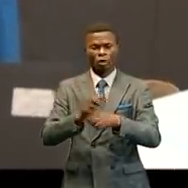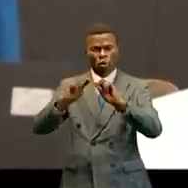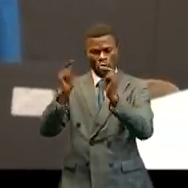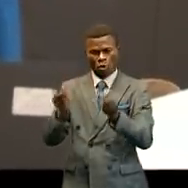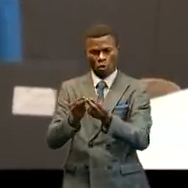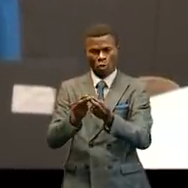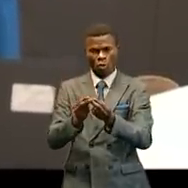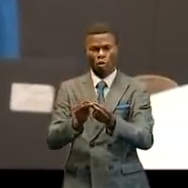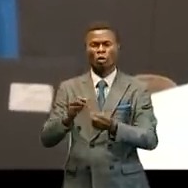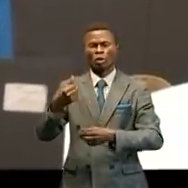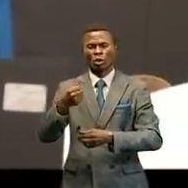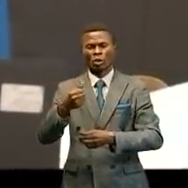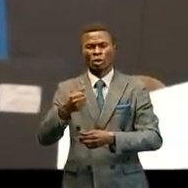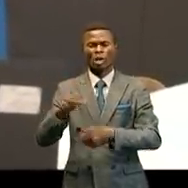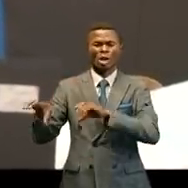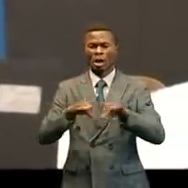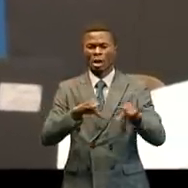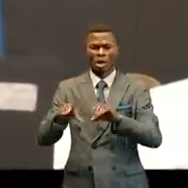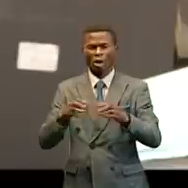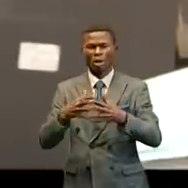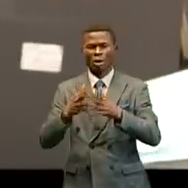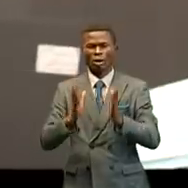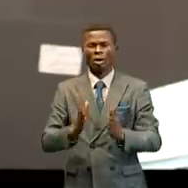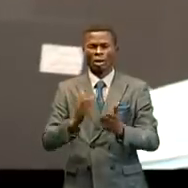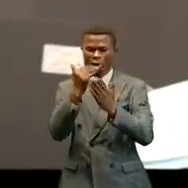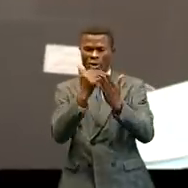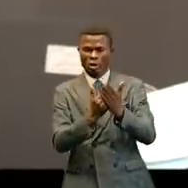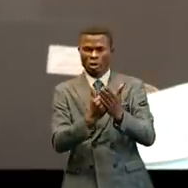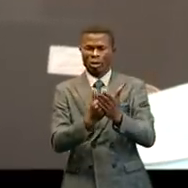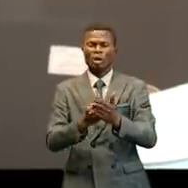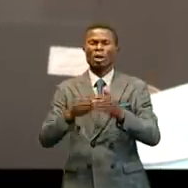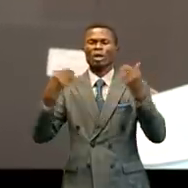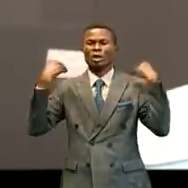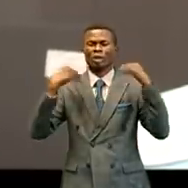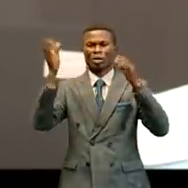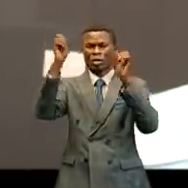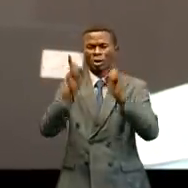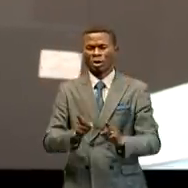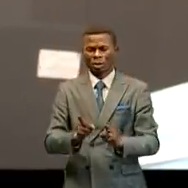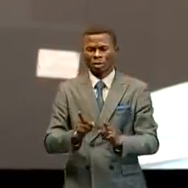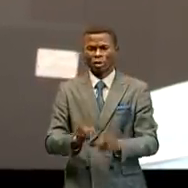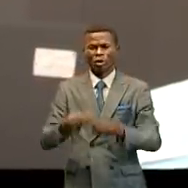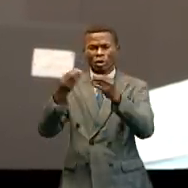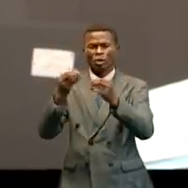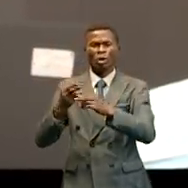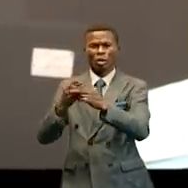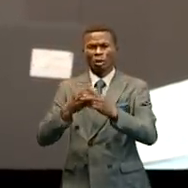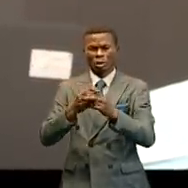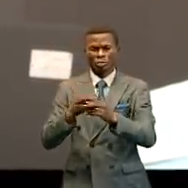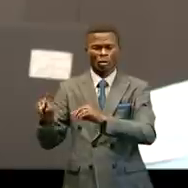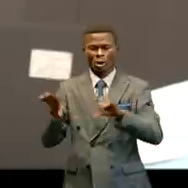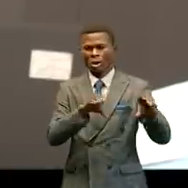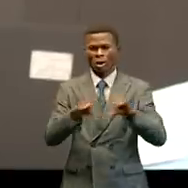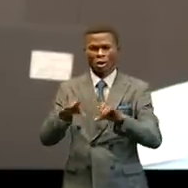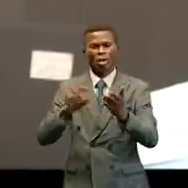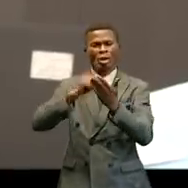en joint venture à actionnariat composée de Shelter Afrique et Acoprime pour assurer la mise en œuvre